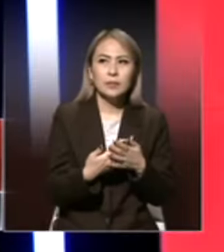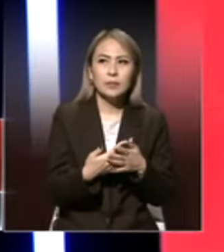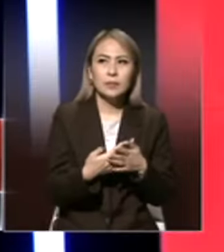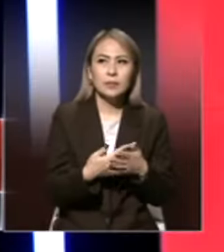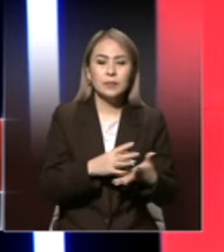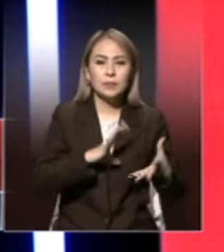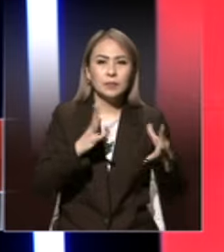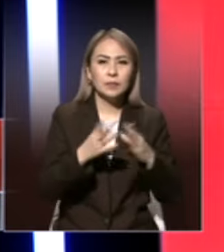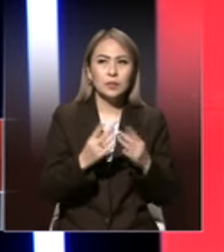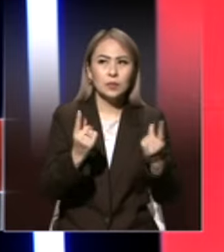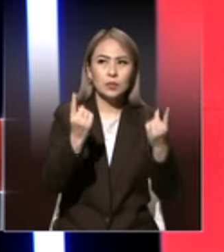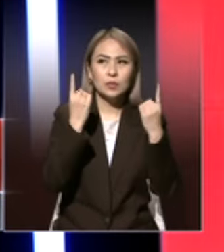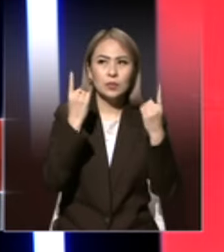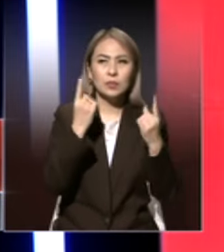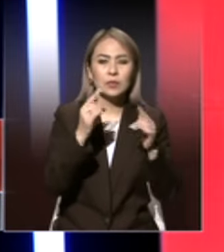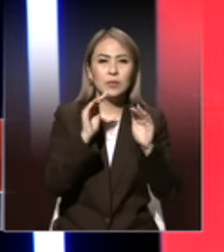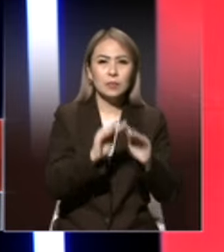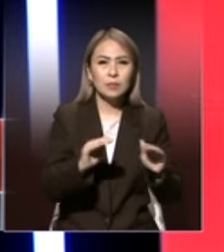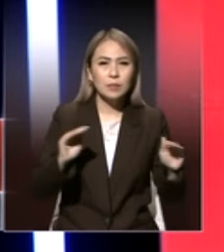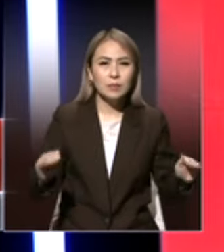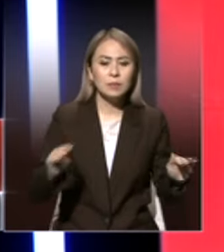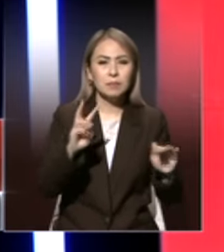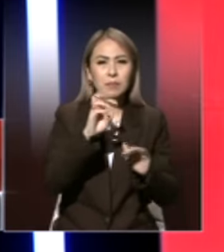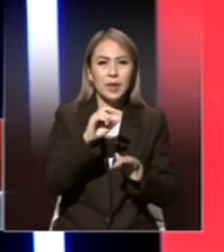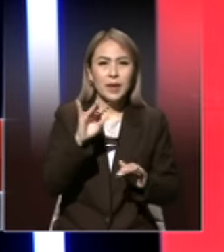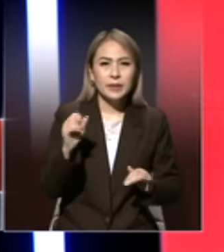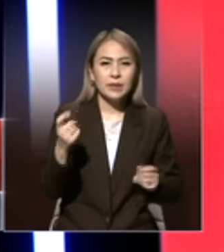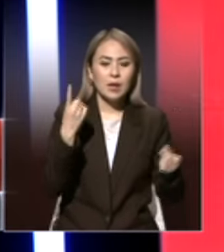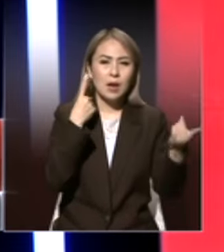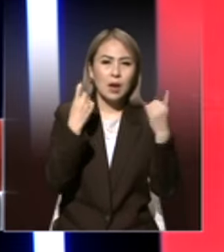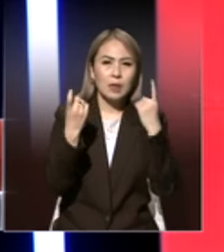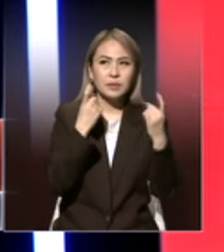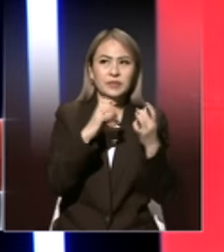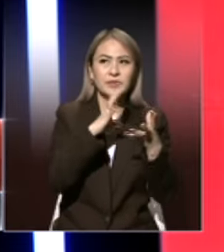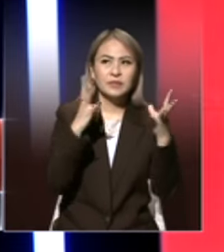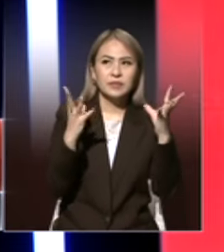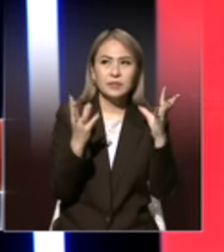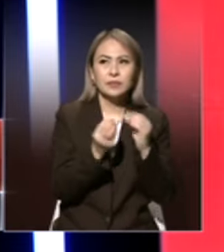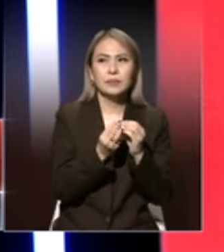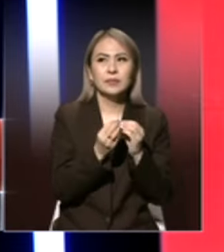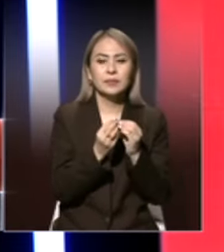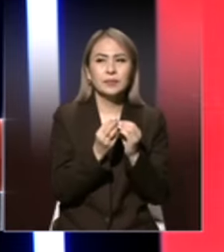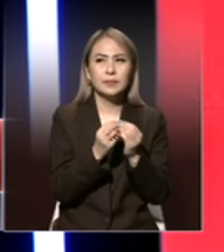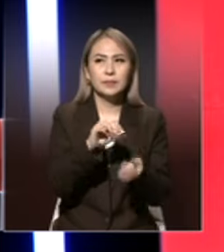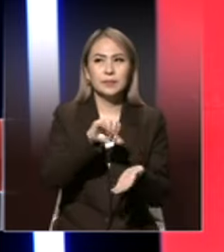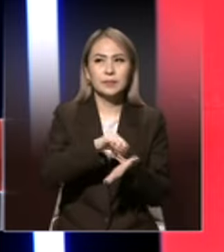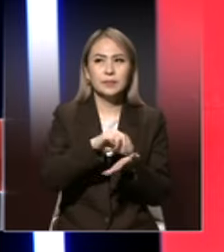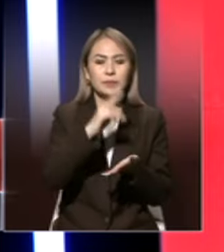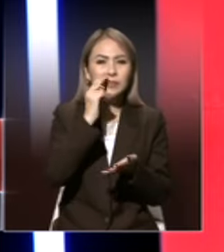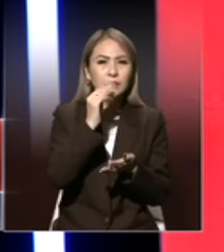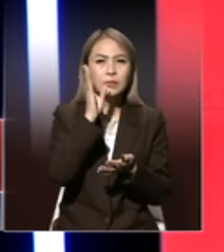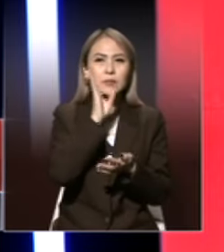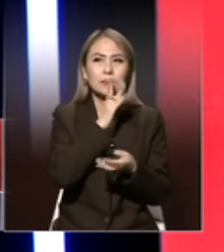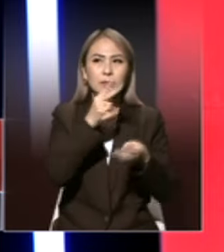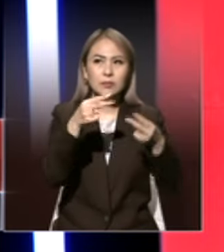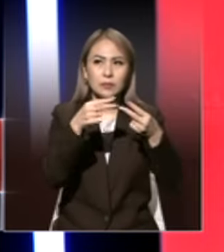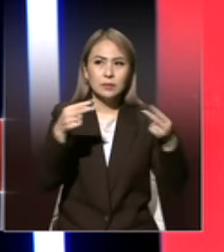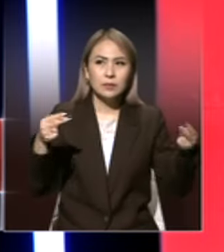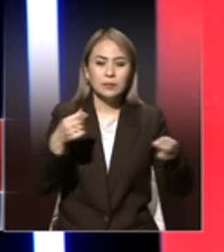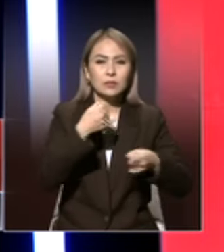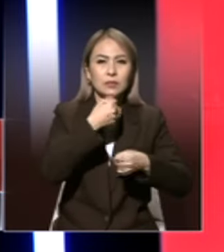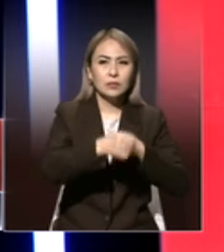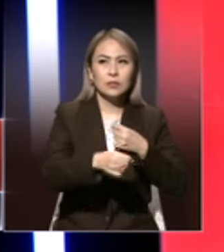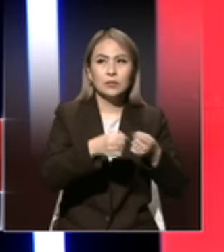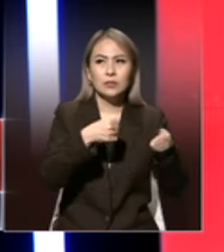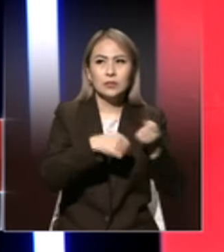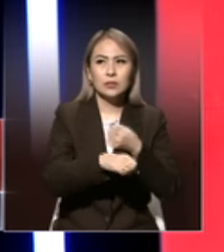жүйелі түрде жүргізілу керек. Балабақша, медиа, бұқаралық ақпарат құралдары саласының барлығында ер мен әйел тең, ұрып соғу, жаңағы